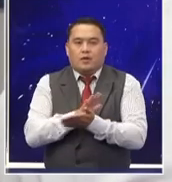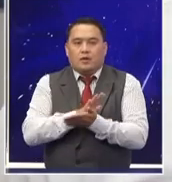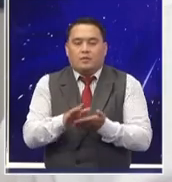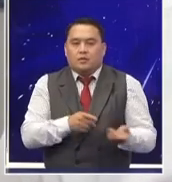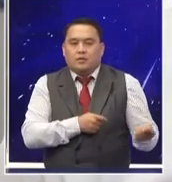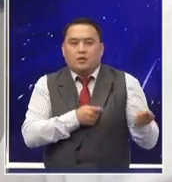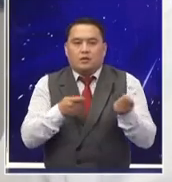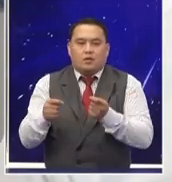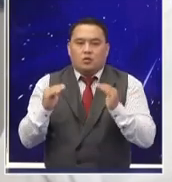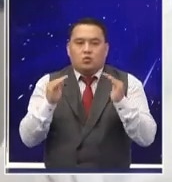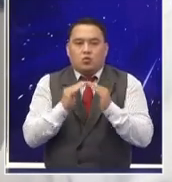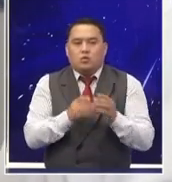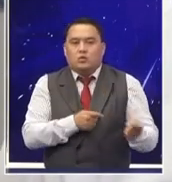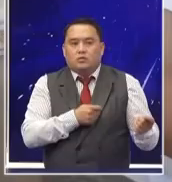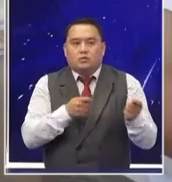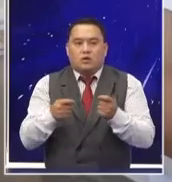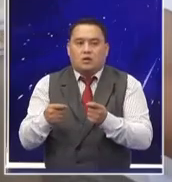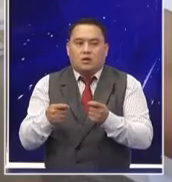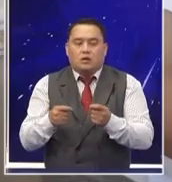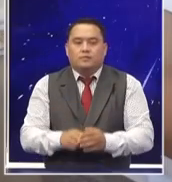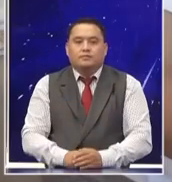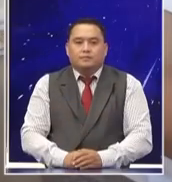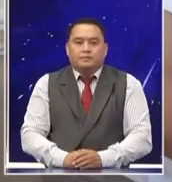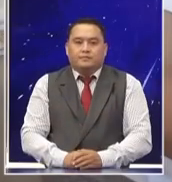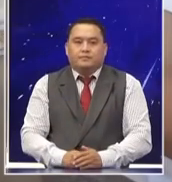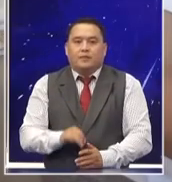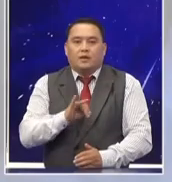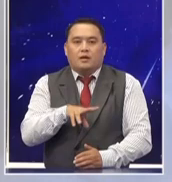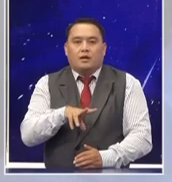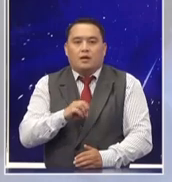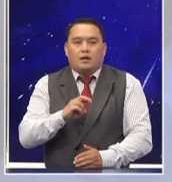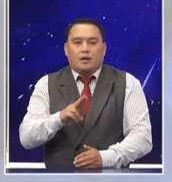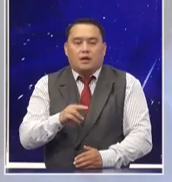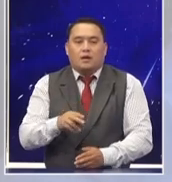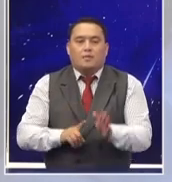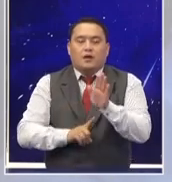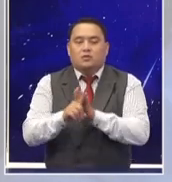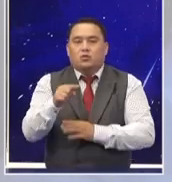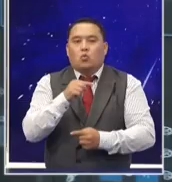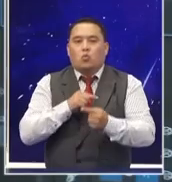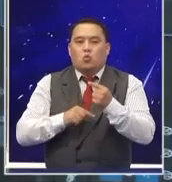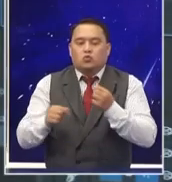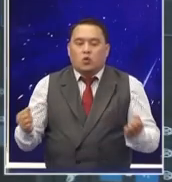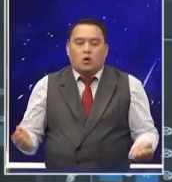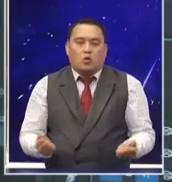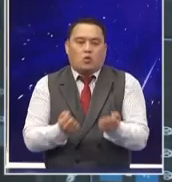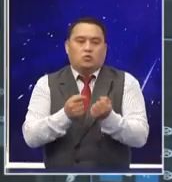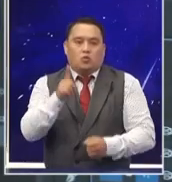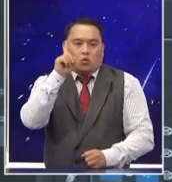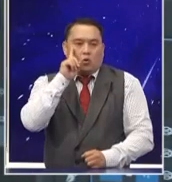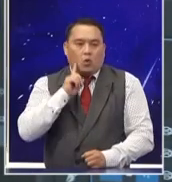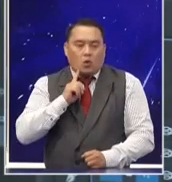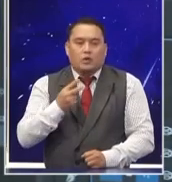доставка, үйге дейін жеткізіп, до двери ғой. Іле ауданы бойынша бастау бизнес курстары көп кәсіпкерге қолдау болды.